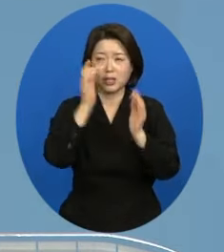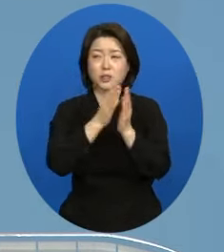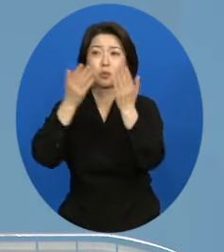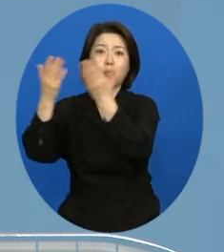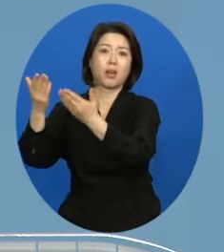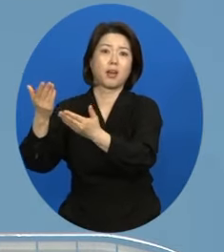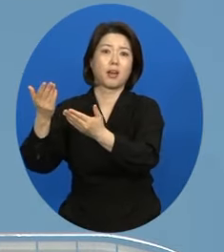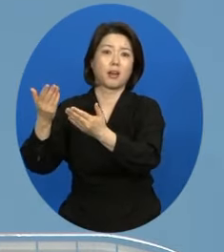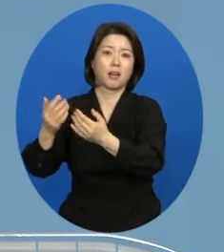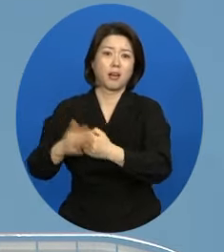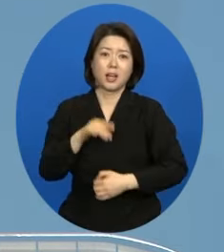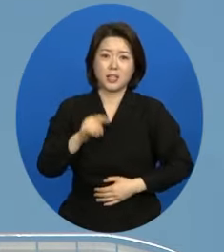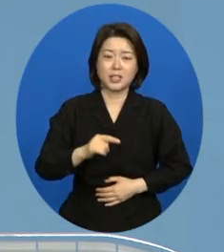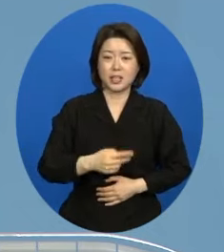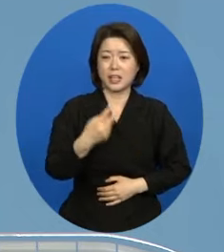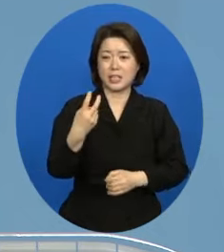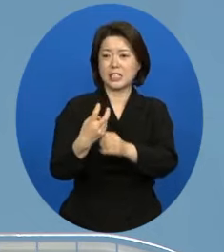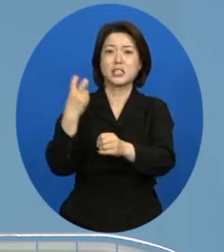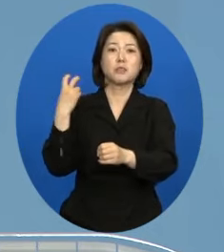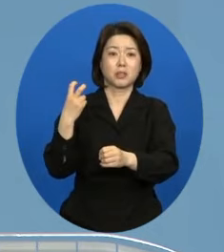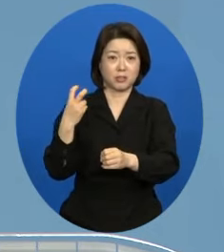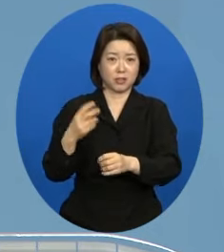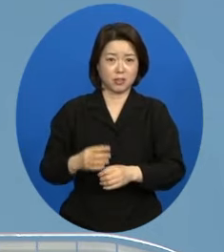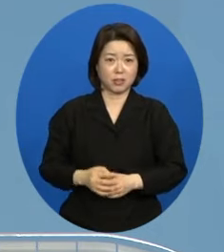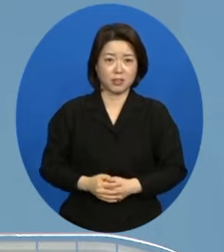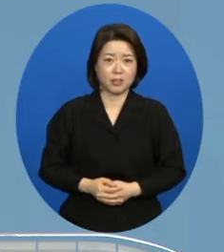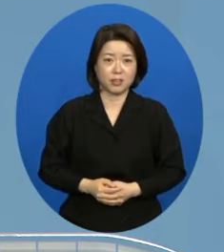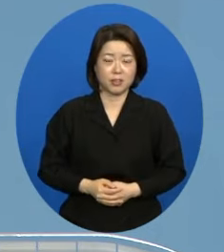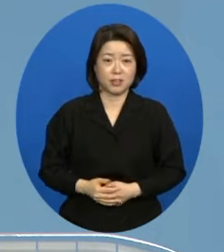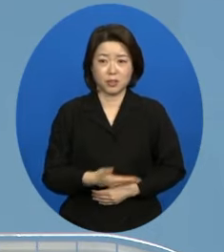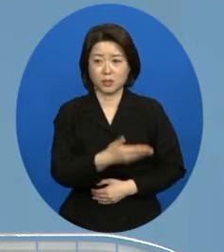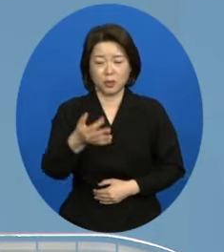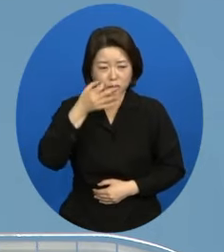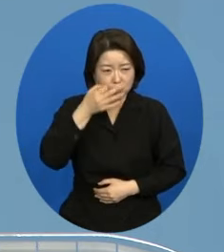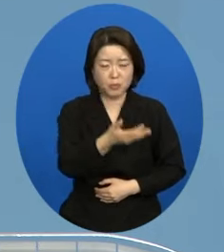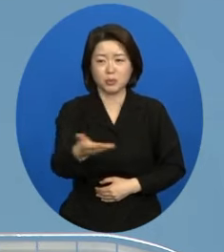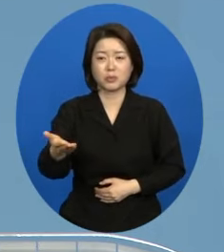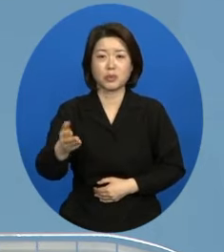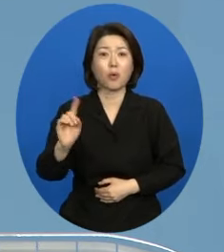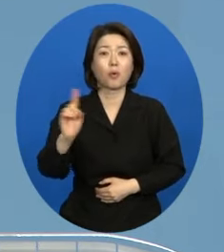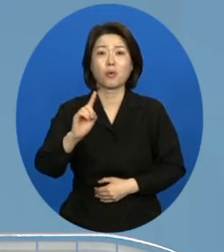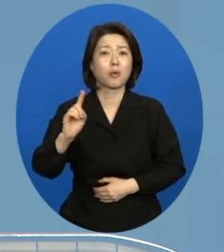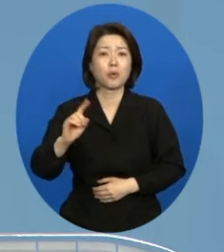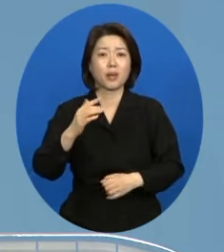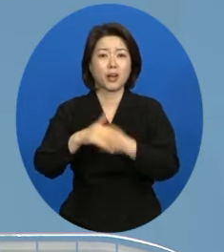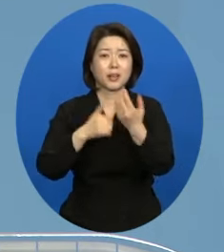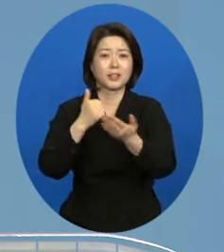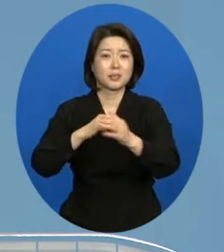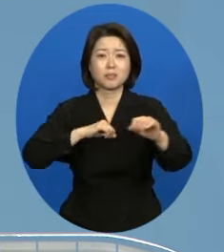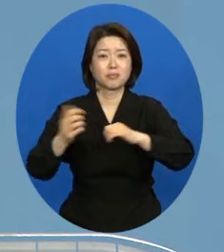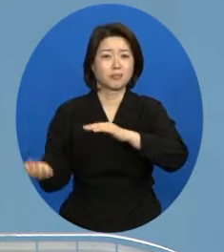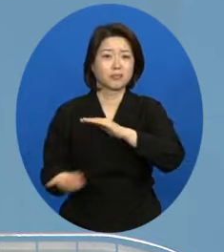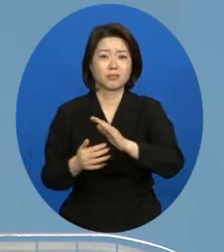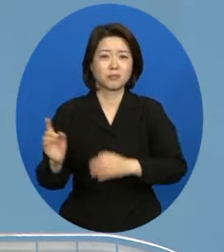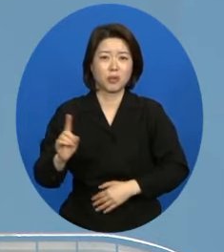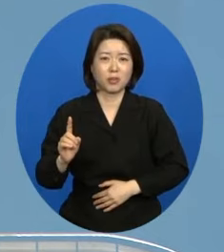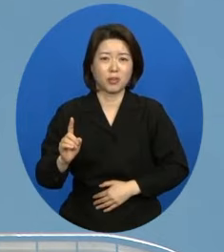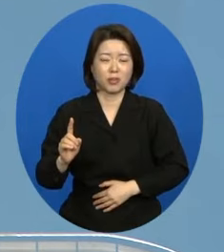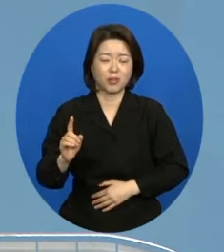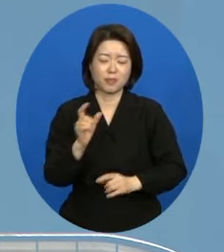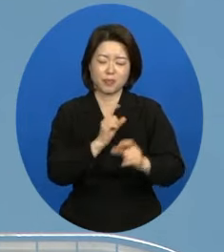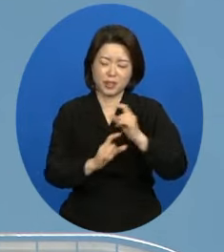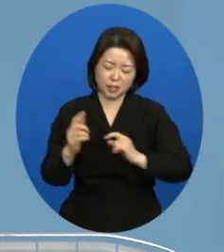것입니다 그것이 20년 전이라고 분 십시 하나님 어떻게 하셨습니까 그 말씀이